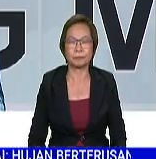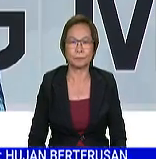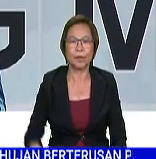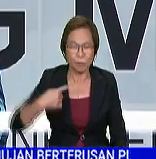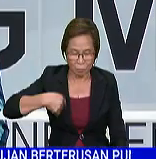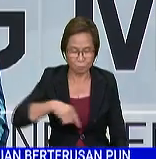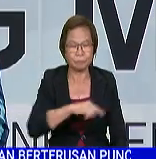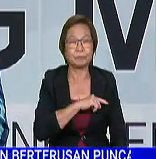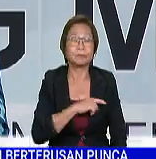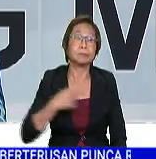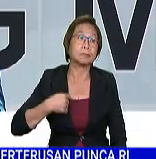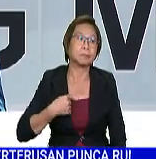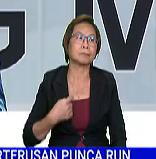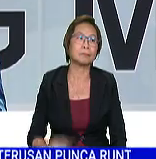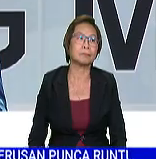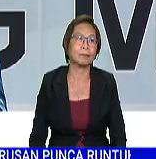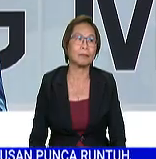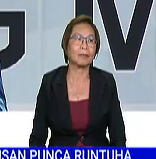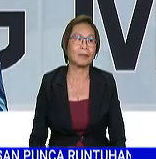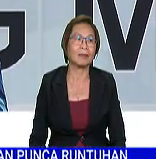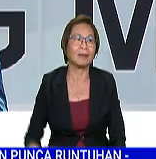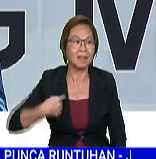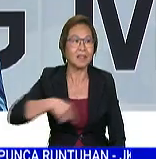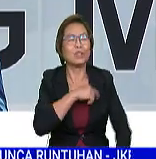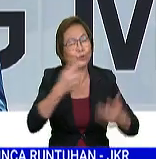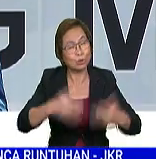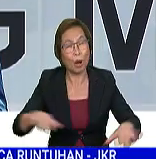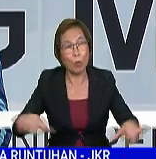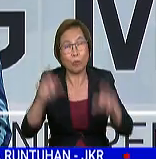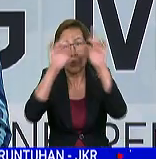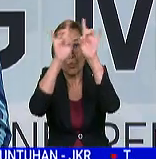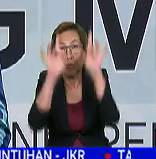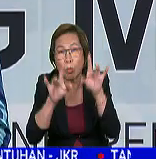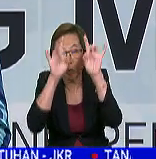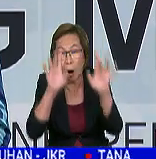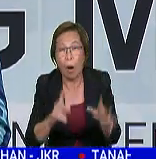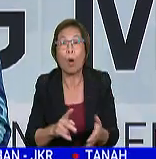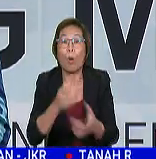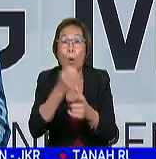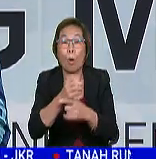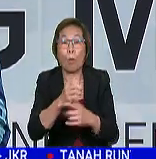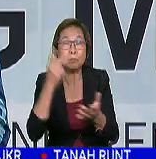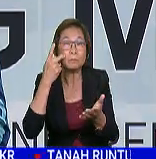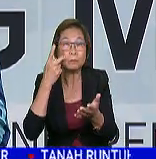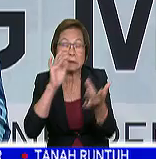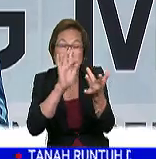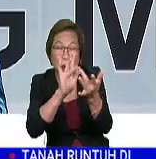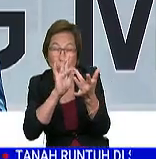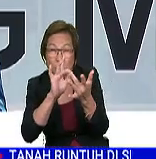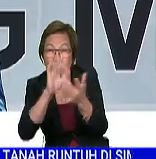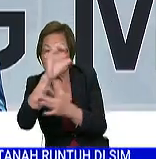Kita telah melaksanakan satu ujian ataupun satu contact tracing yang